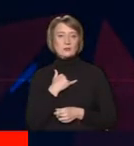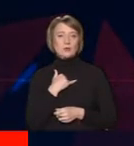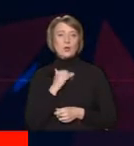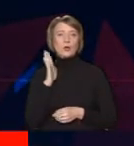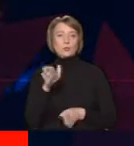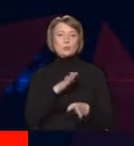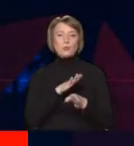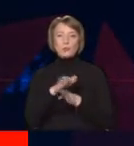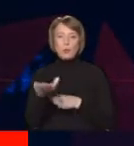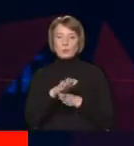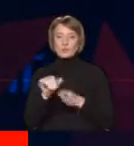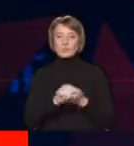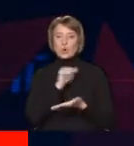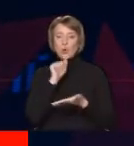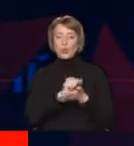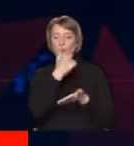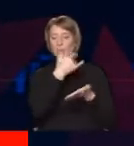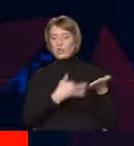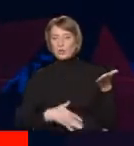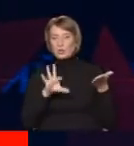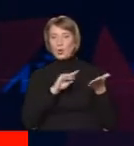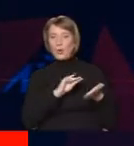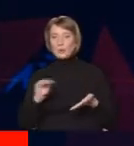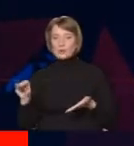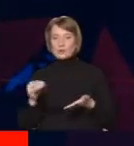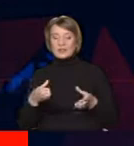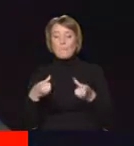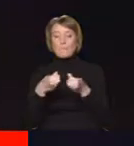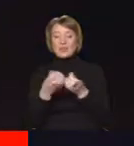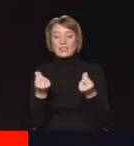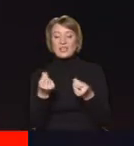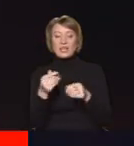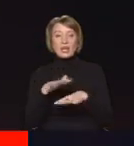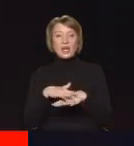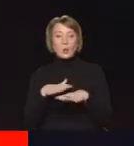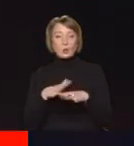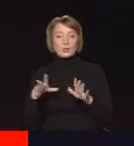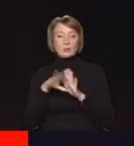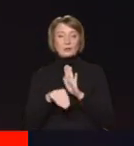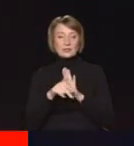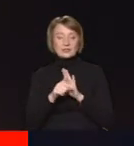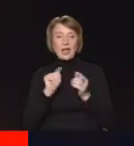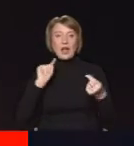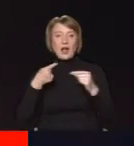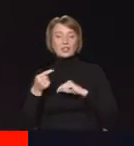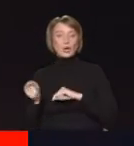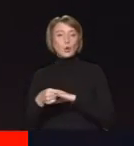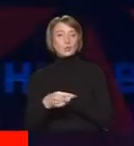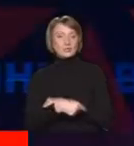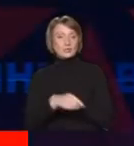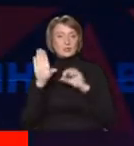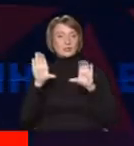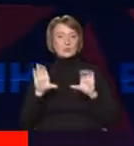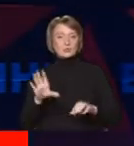повністю опубліковано, ми збираємо ці кошти виключно на офіційний партійний рахунок, який підпадає під вимоги антикорупційного законодавства НАЗК.